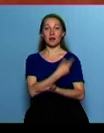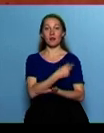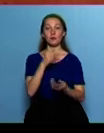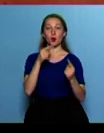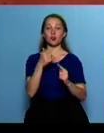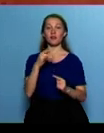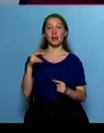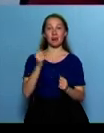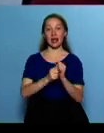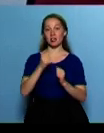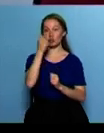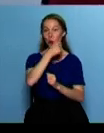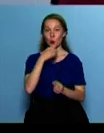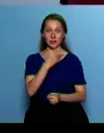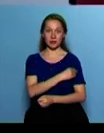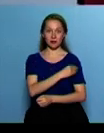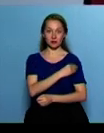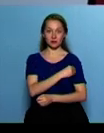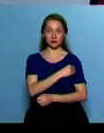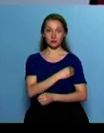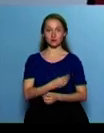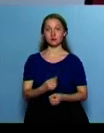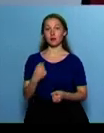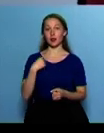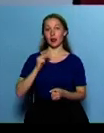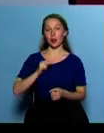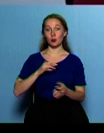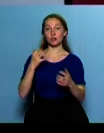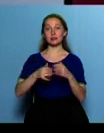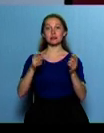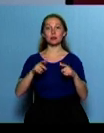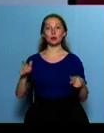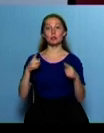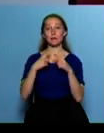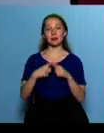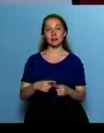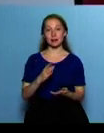ставит ежегодно. Я работаю практически в среде, где постоянно